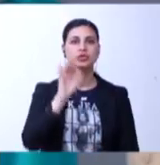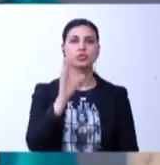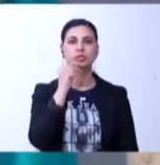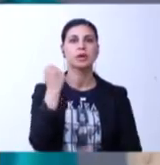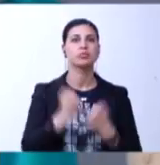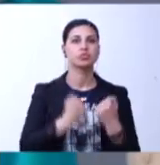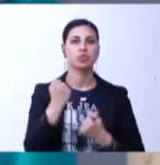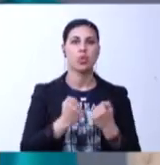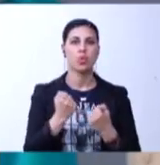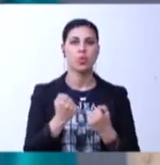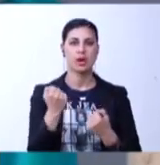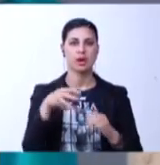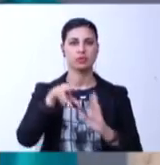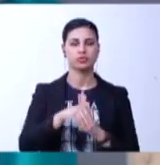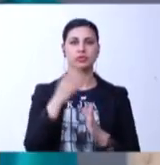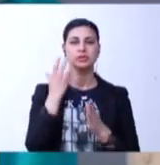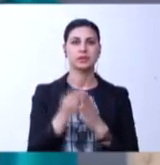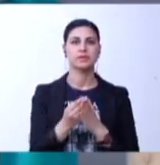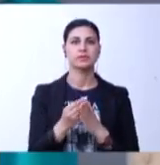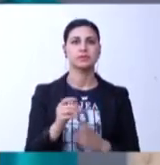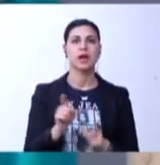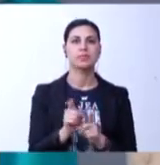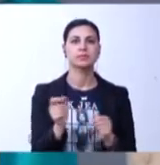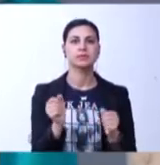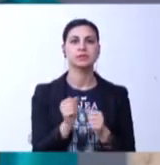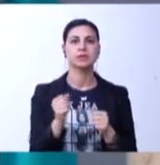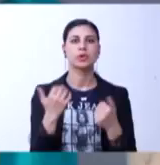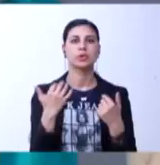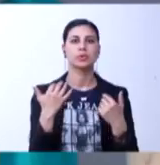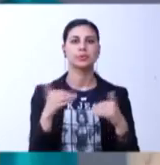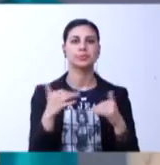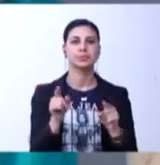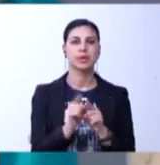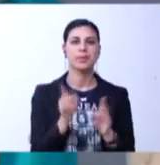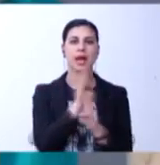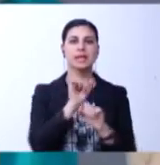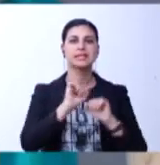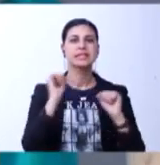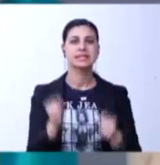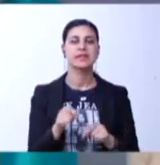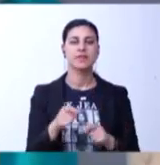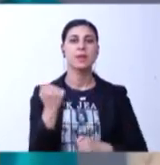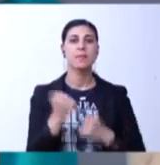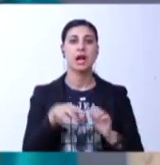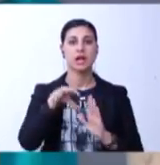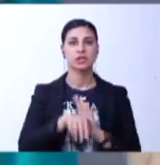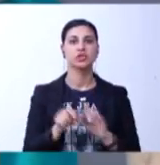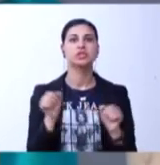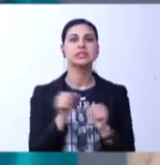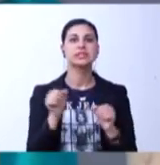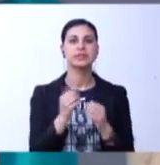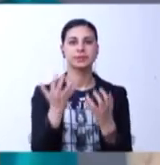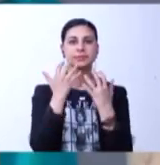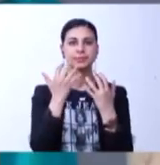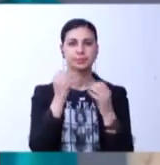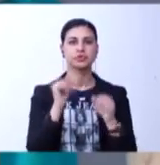მძღოლები ავტომანქანაში ართავენ ძალიან ისეთ კონდიცირება ხდება მანქანის და ეს დიდი ცივი